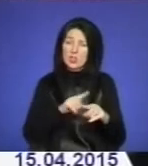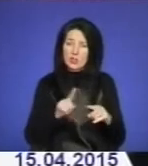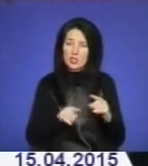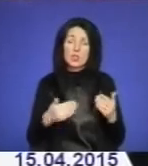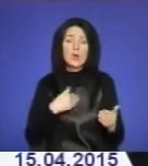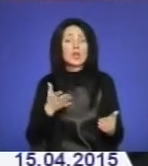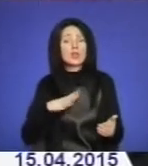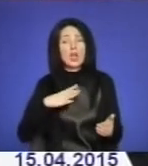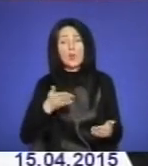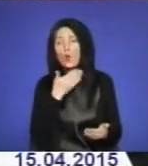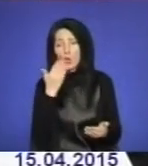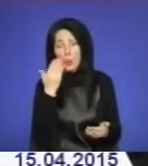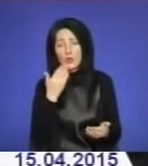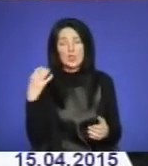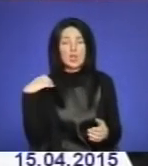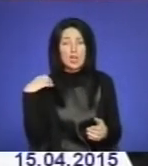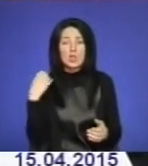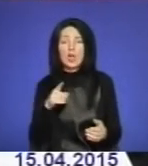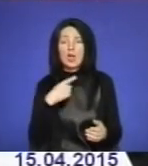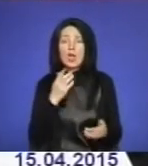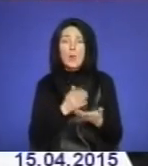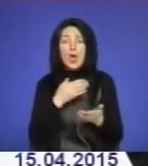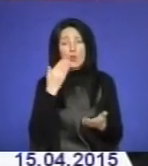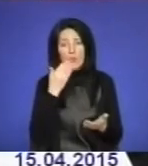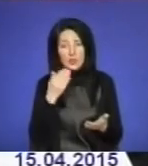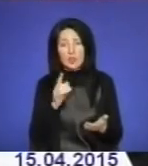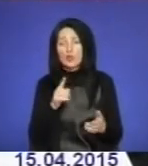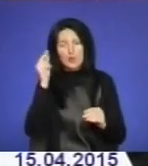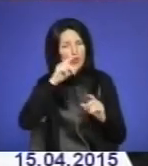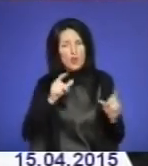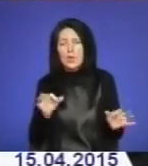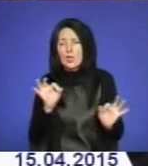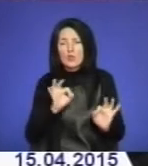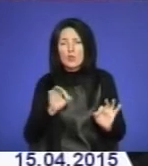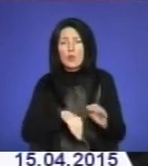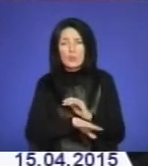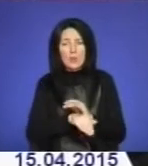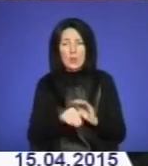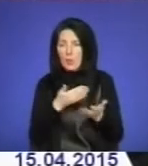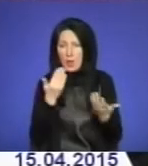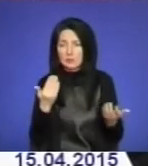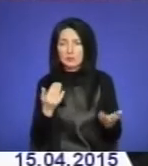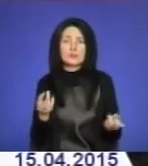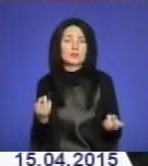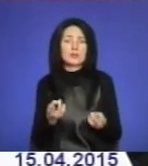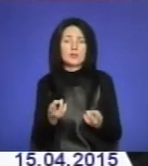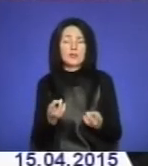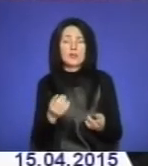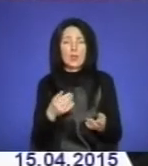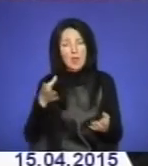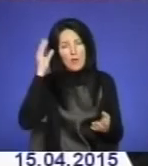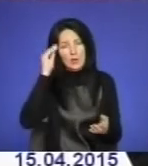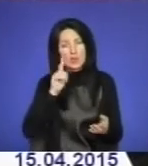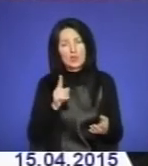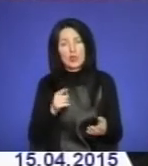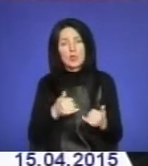ланки евакуації, який повинен доповісти, що в школі нікого не залишилося. Значить, приблизно від цього, що треба відняти десь секунд 30 до хвилини часу. Я вважаю, що для